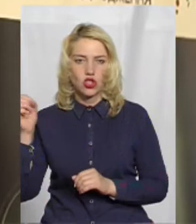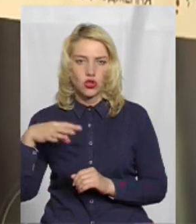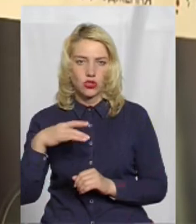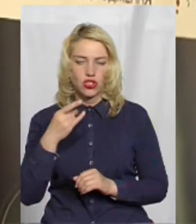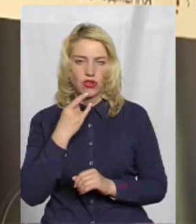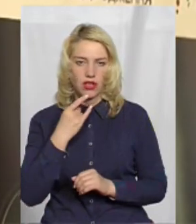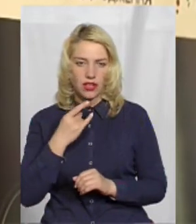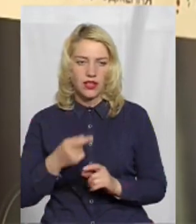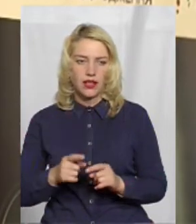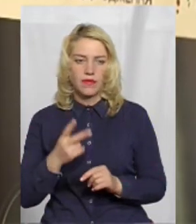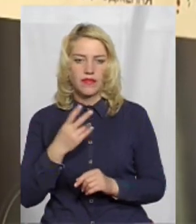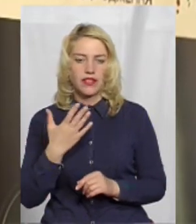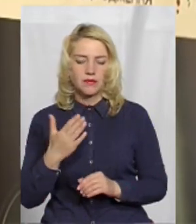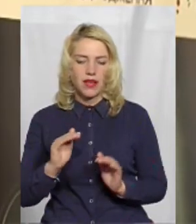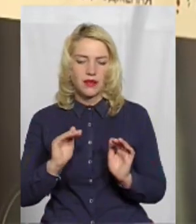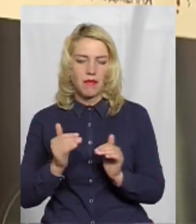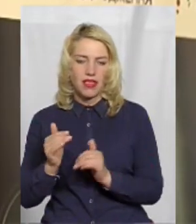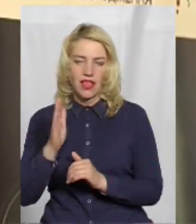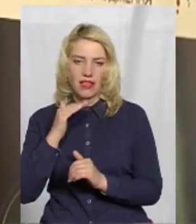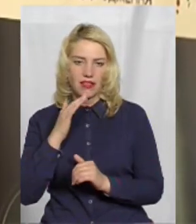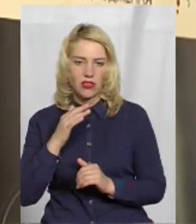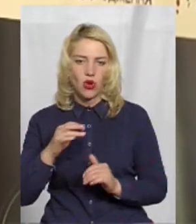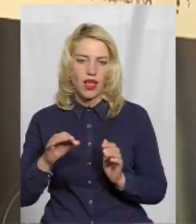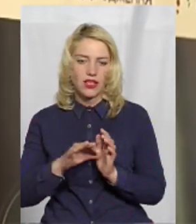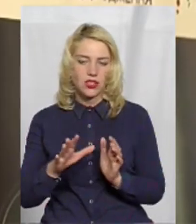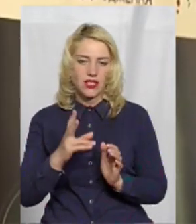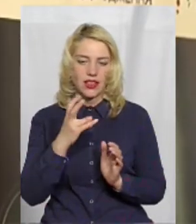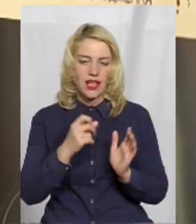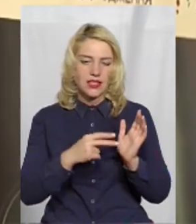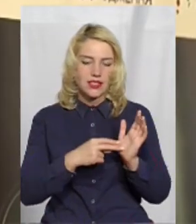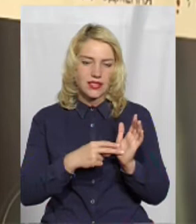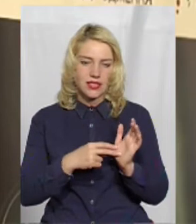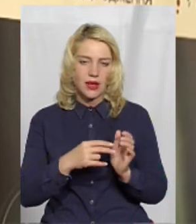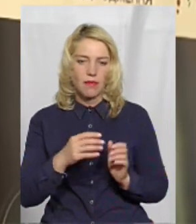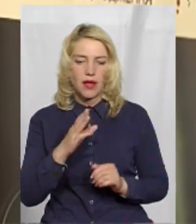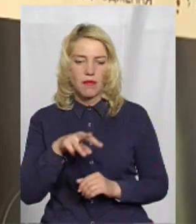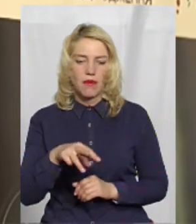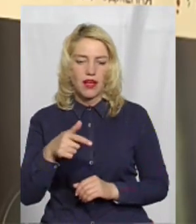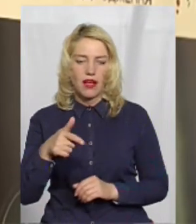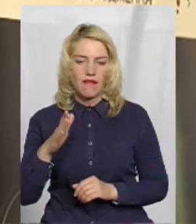25 малих гідроелектростанцій на 7 МВт, біогазові та